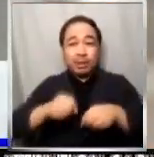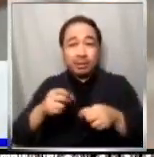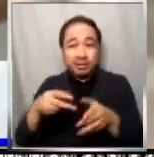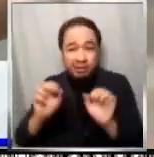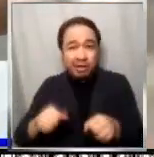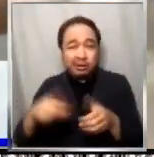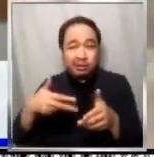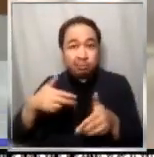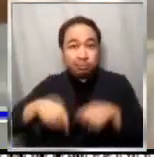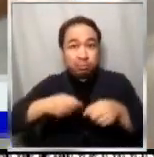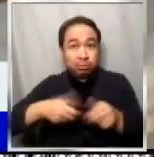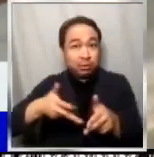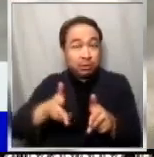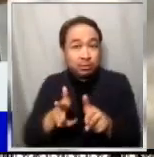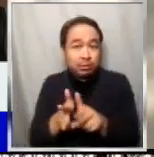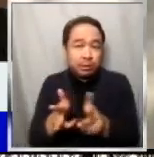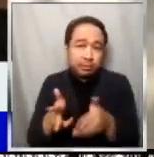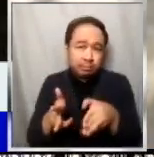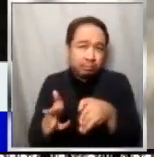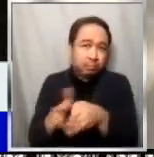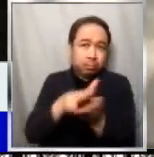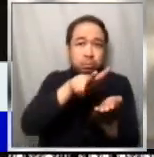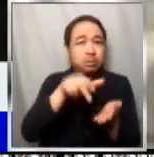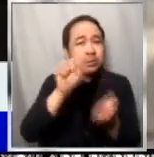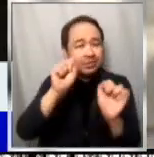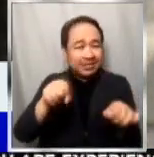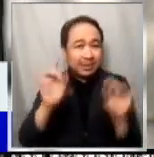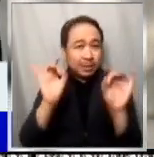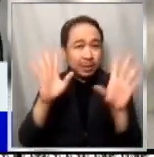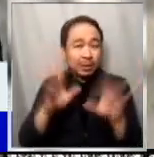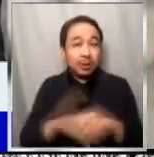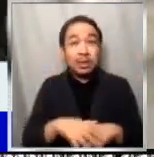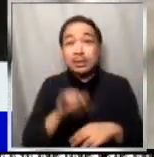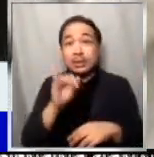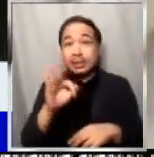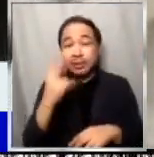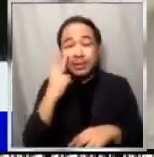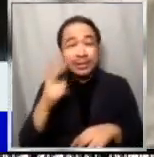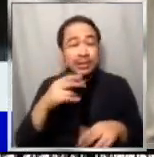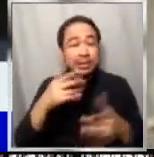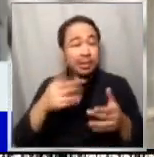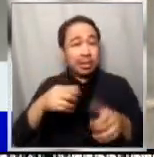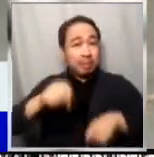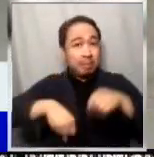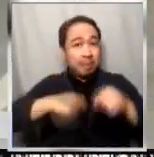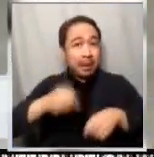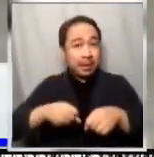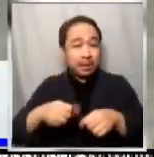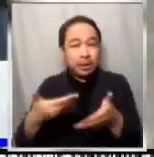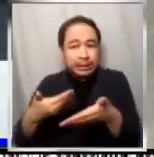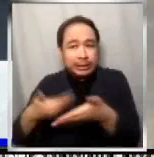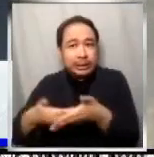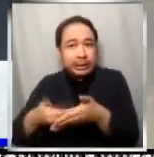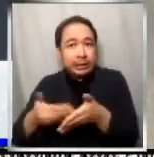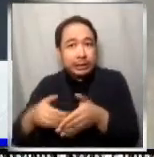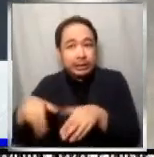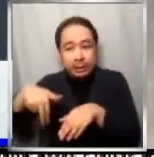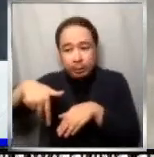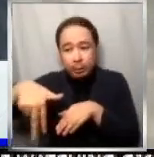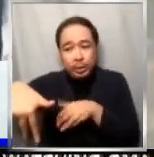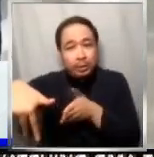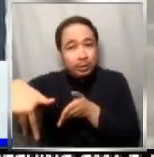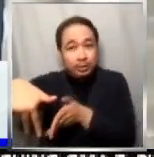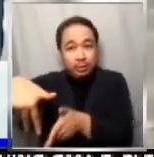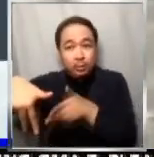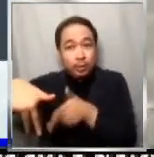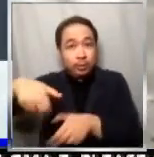na makita na ang bike lane nasa gilid ng kalsada o malapit sa bangketa. Pero kakaiba dito sa BIR Road dahil ang